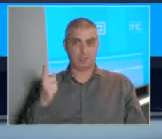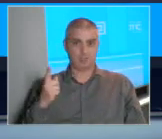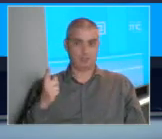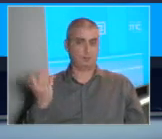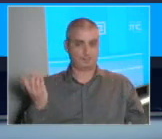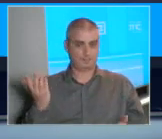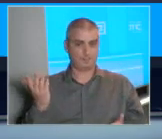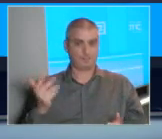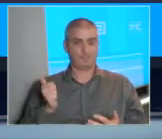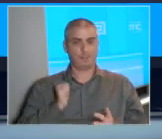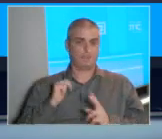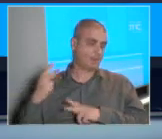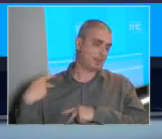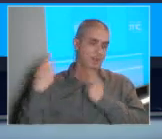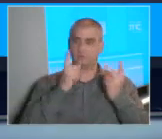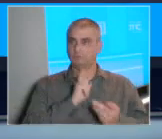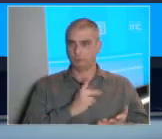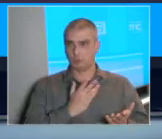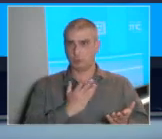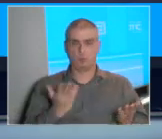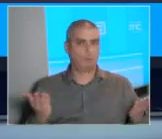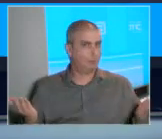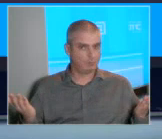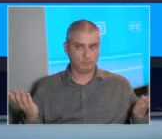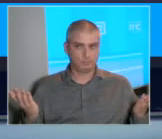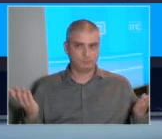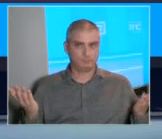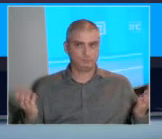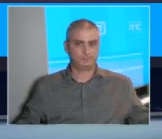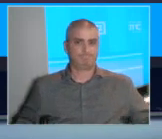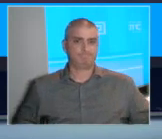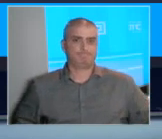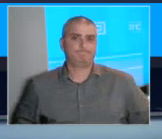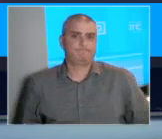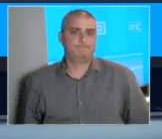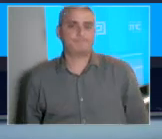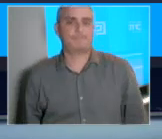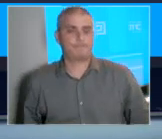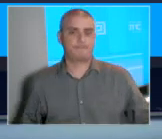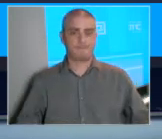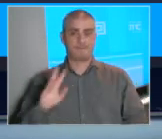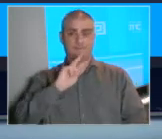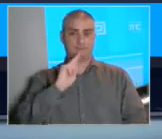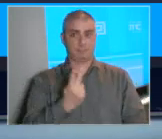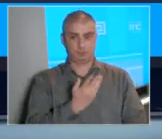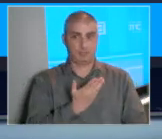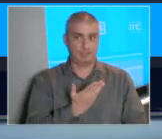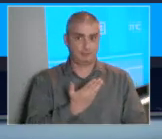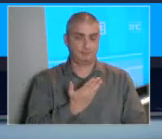להעביר את החיילים האמריקנים מסוריה. אבל בצד אחד, בצד שני של